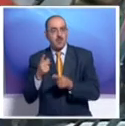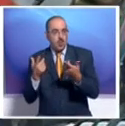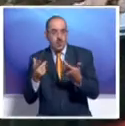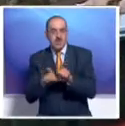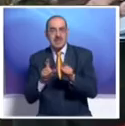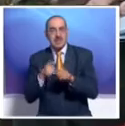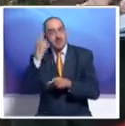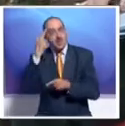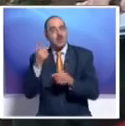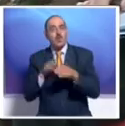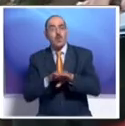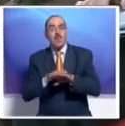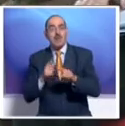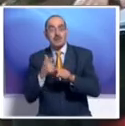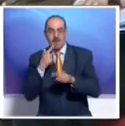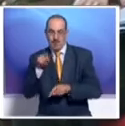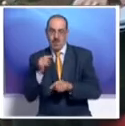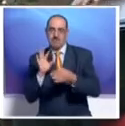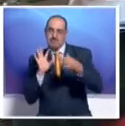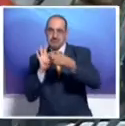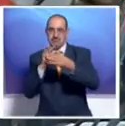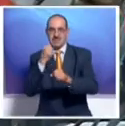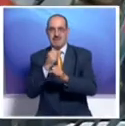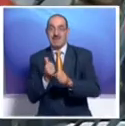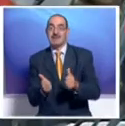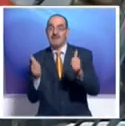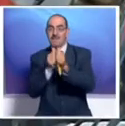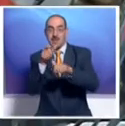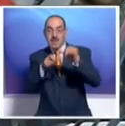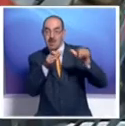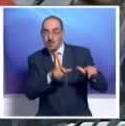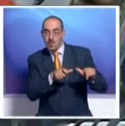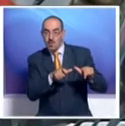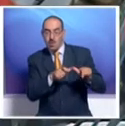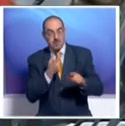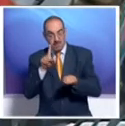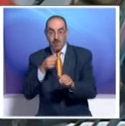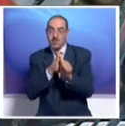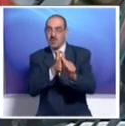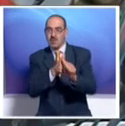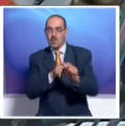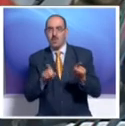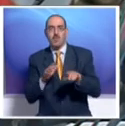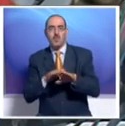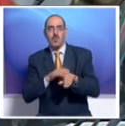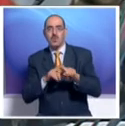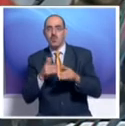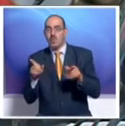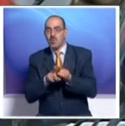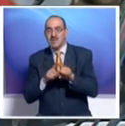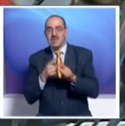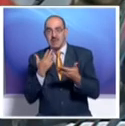التزمنا بالعمل معه على تجسيدها كاملة. وبطبيعة الحال فإن هذه الأهداف